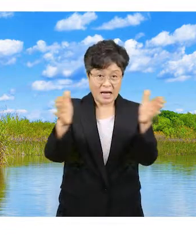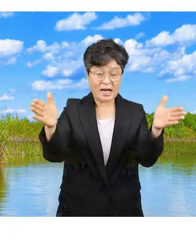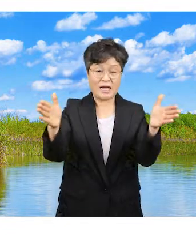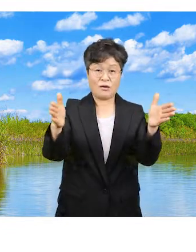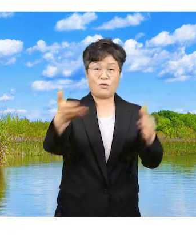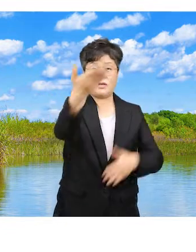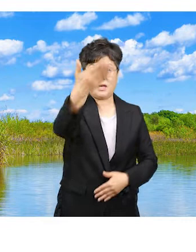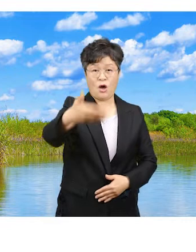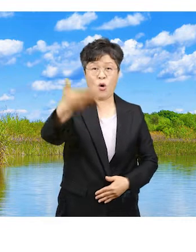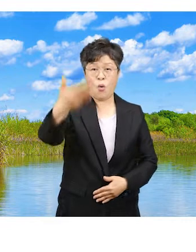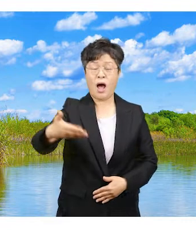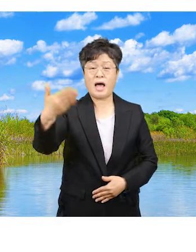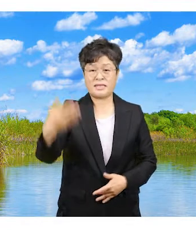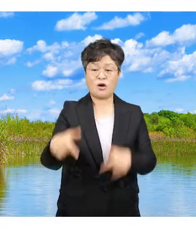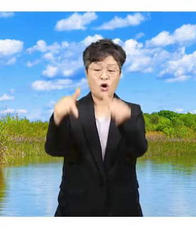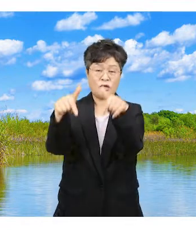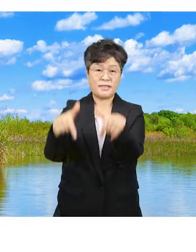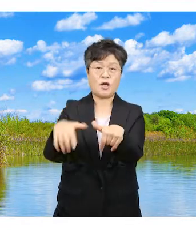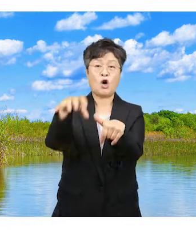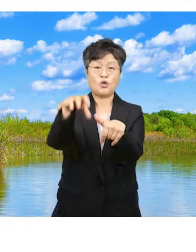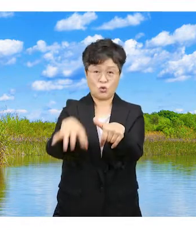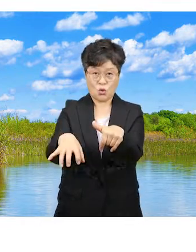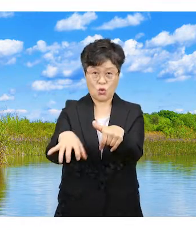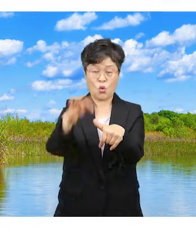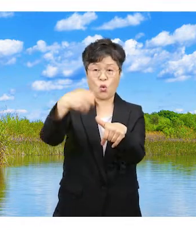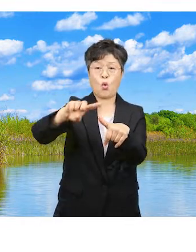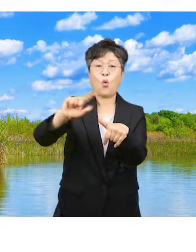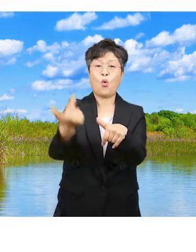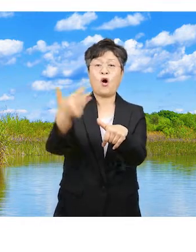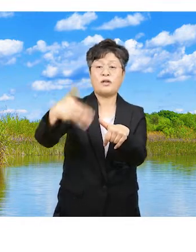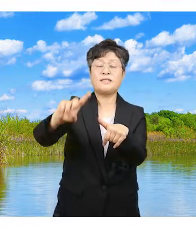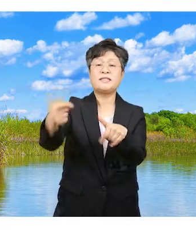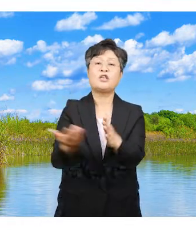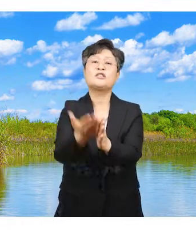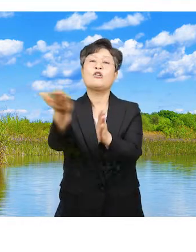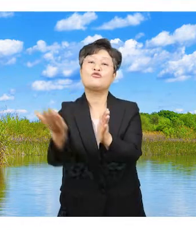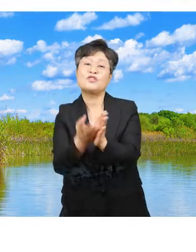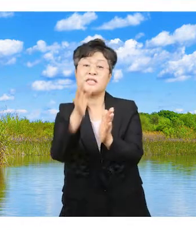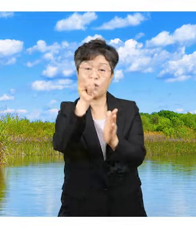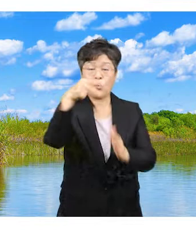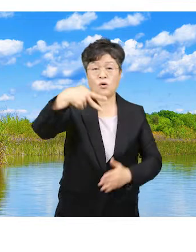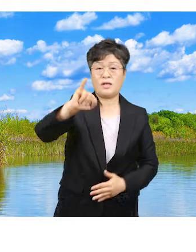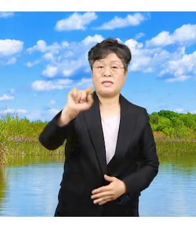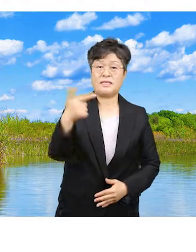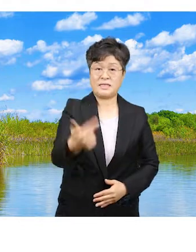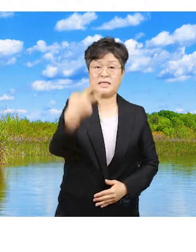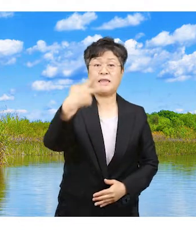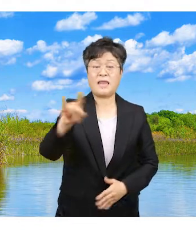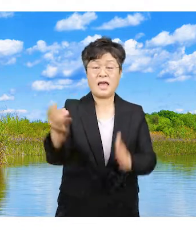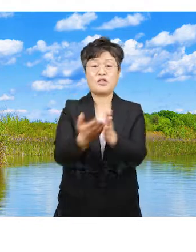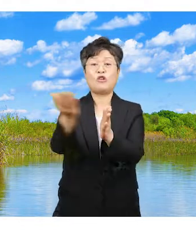내려가면서 광교산 서쪽으로 바로 원천 저수지가 만들어지고 신대 저수지가 만들어지죠.